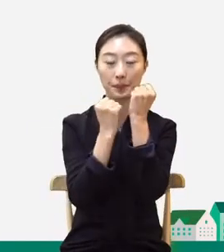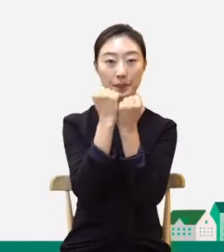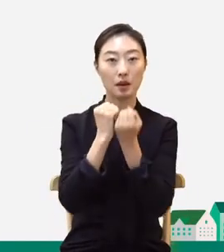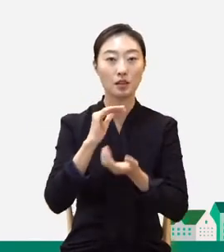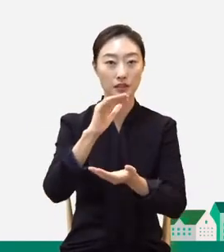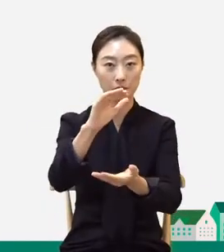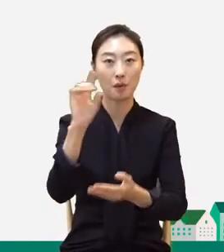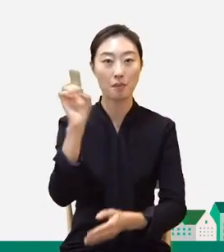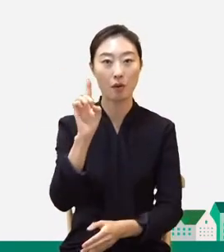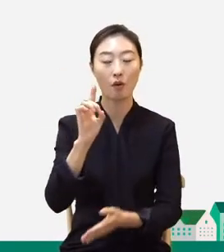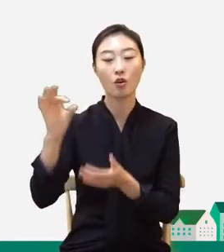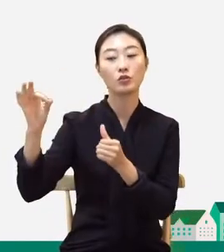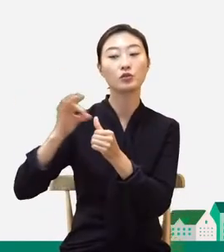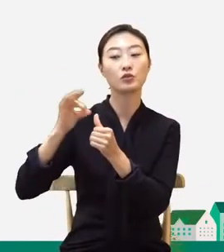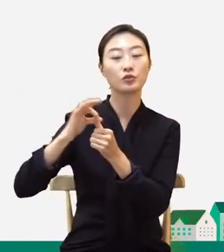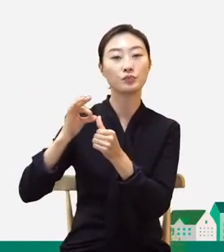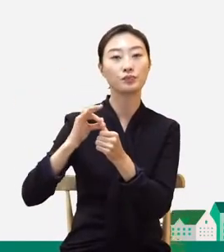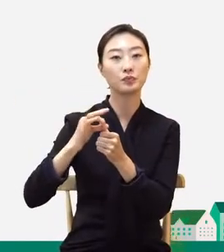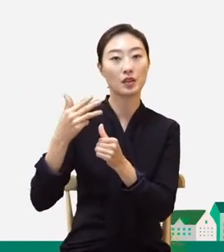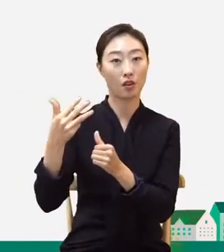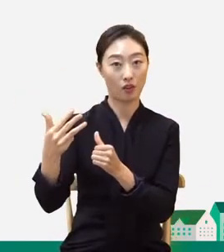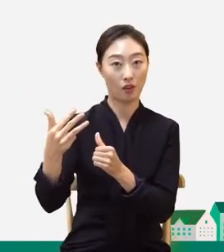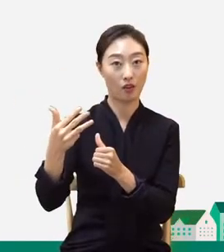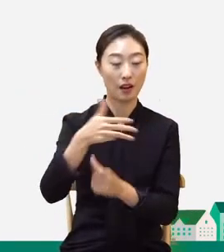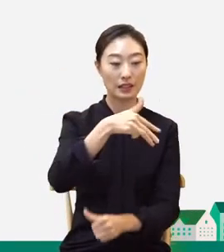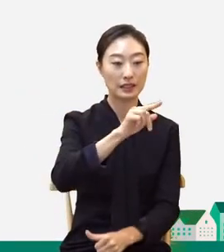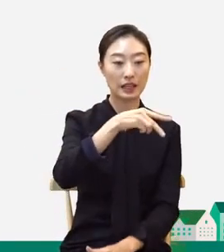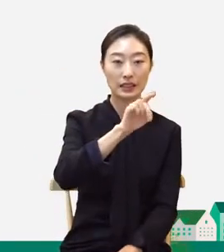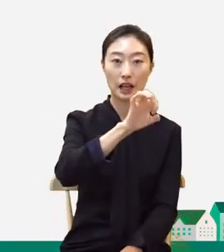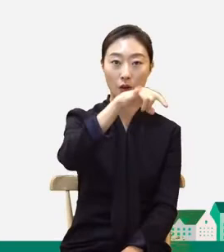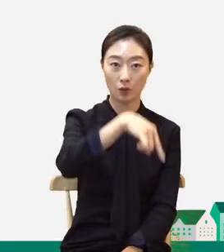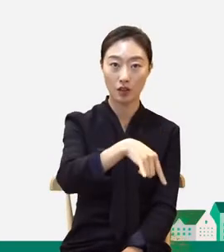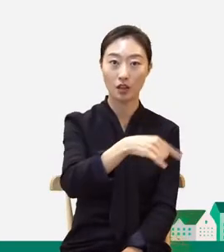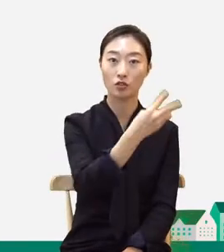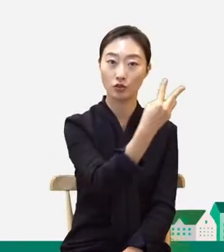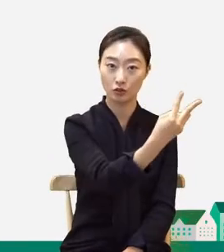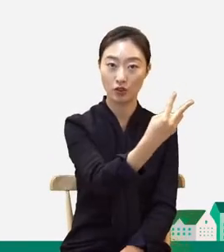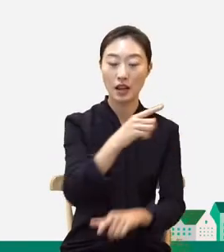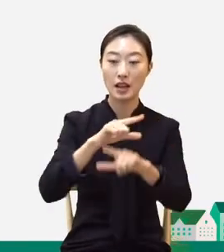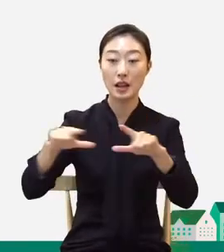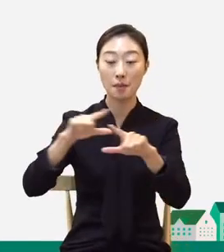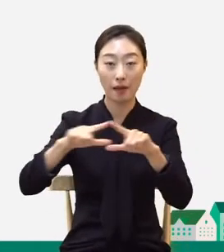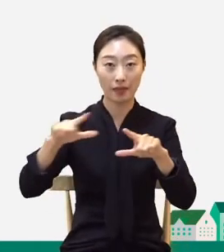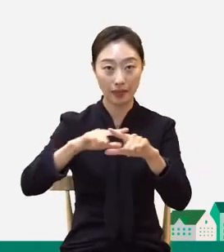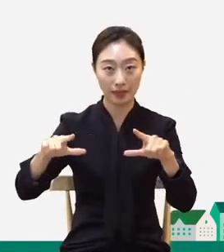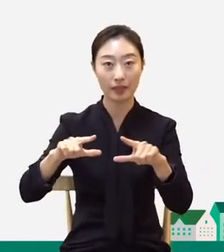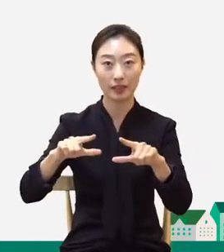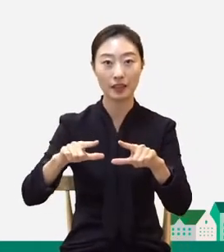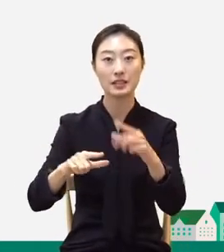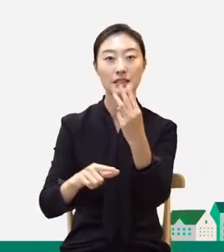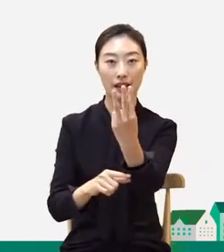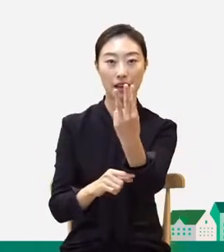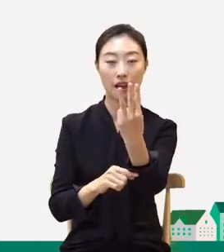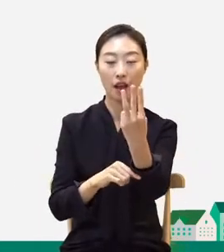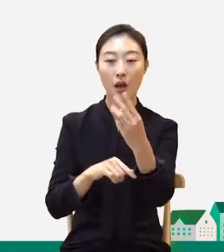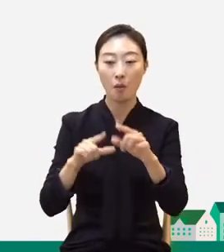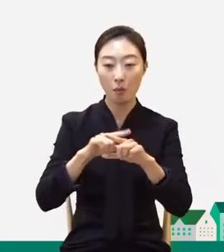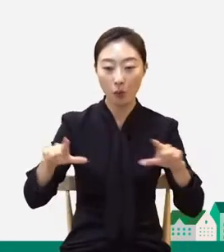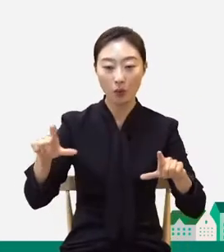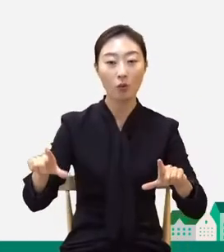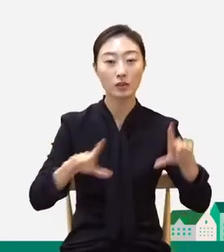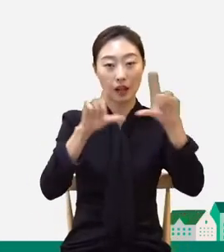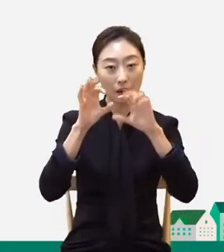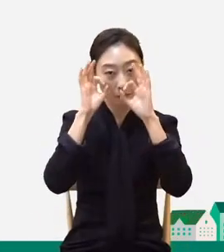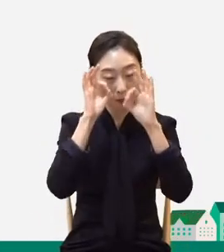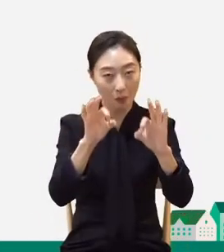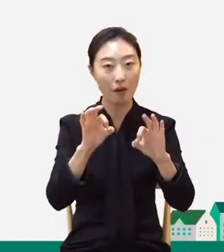떠오른 이유는 이제 수급가구가 8가구, 차상위 2가구, 일반 저소득이 3가구여서 좀 경제적으로 어려우신 분들이